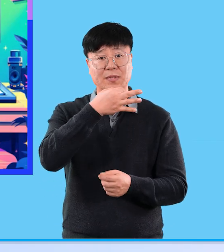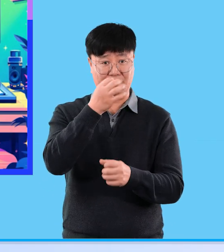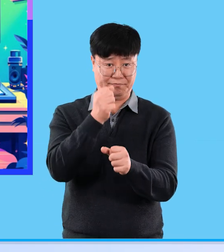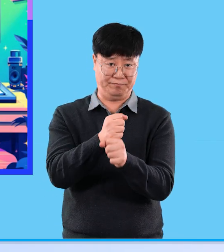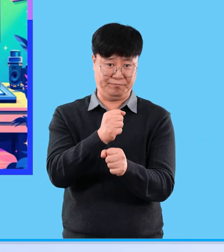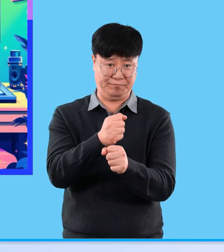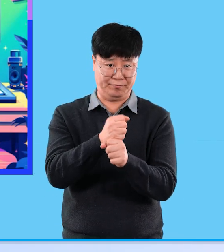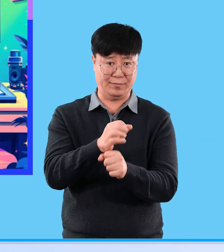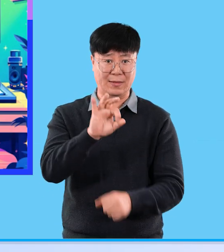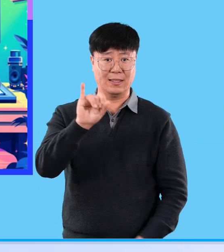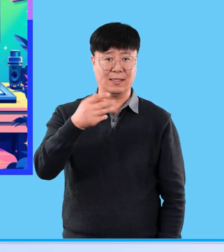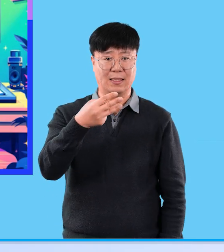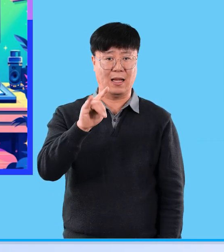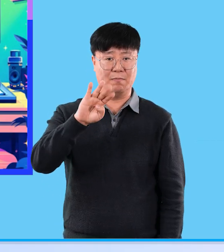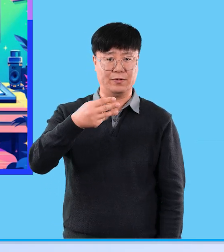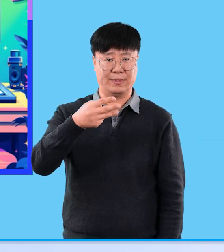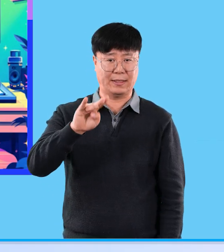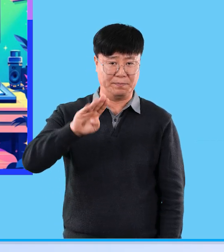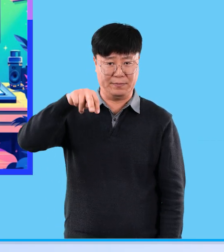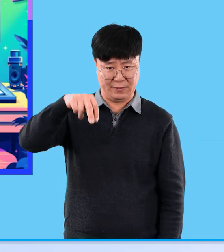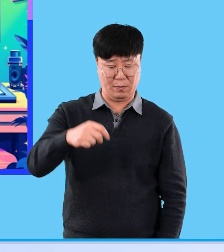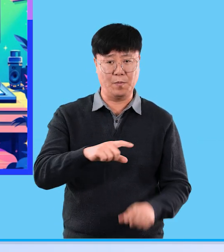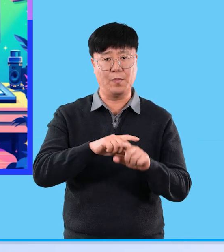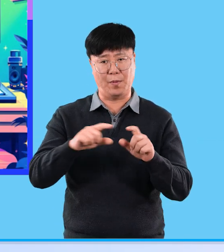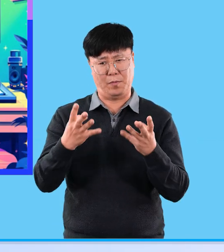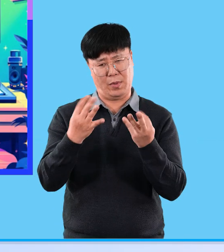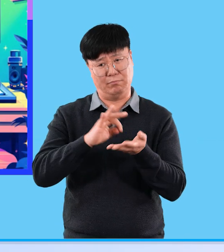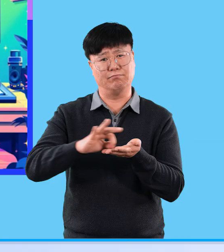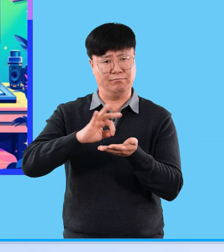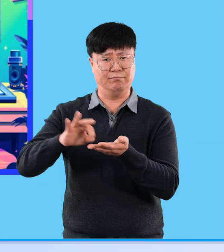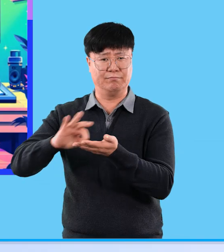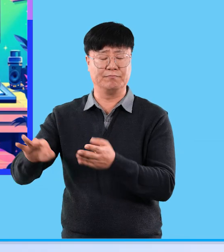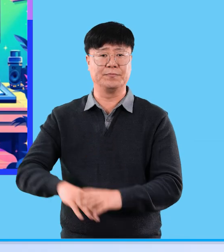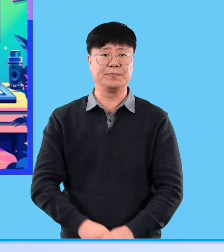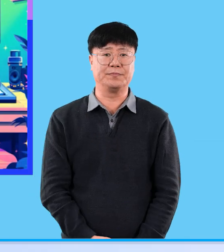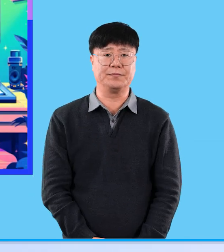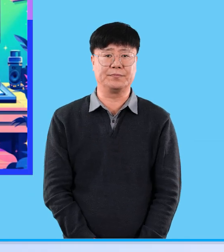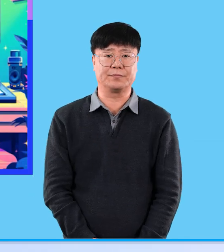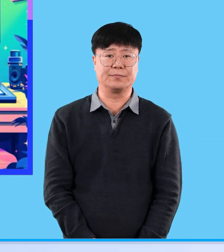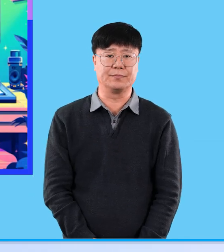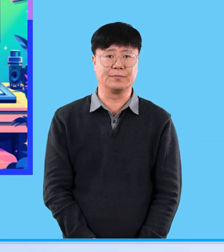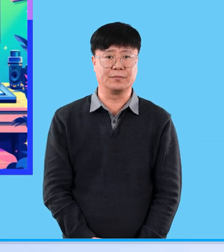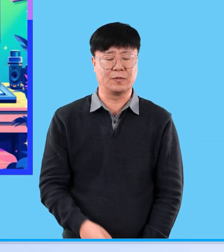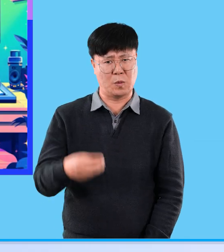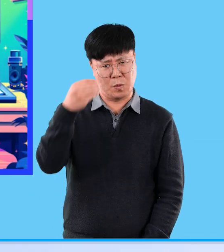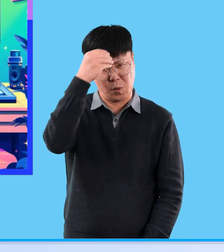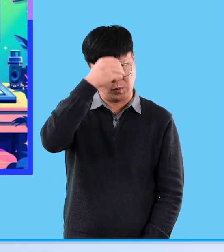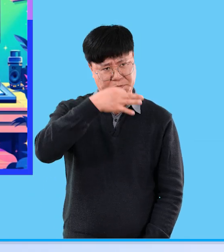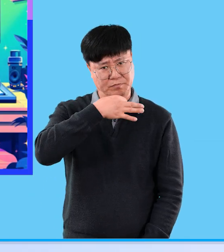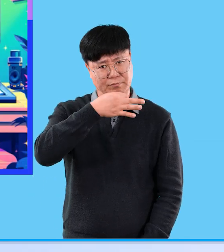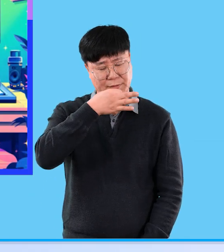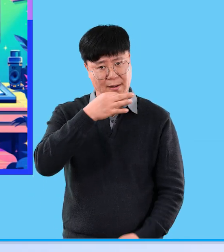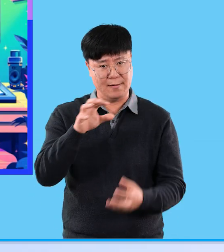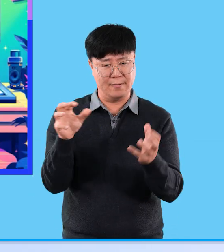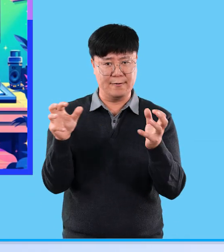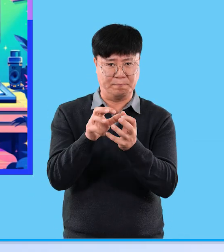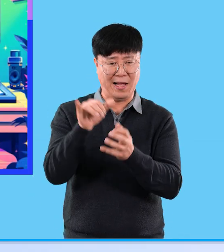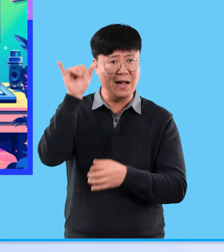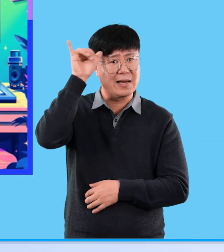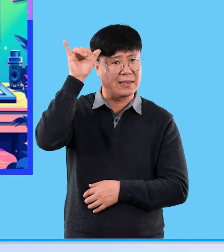음성 생성은 11랩스에서 보통 많이 사용을 하게 됩니다. 고품질 음성 합성